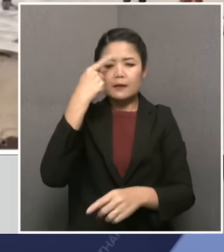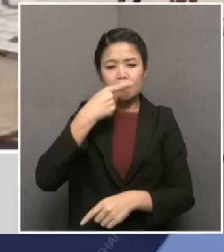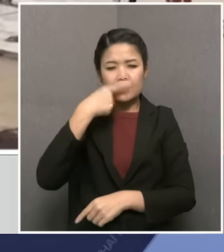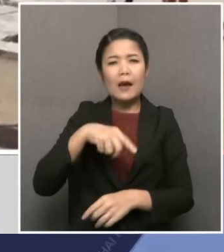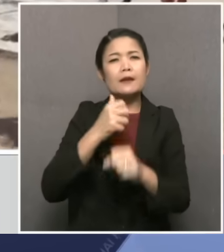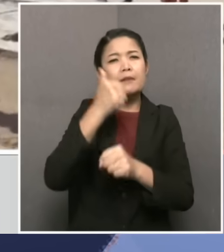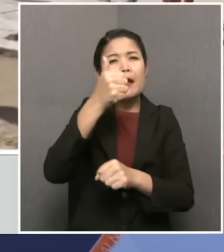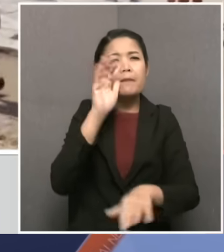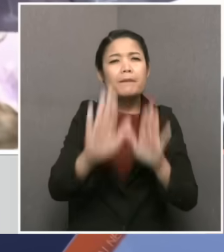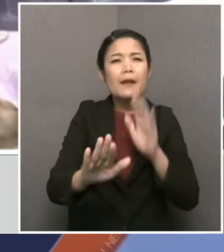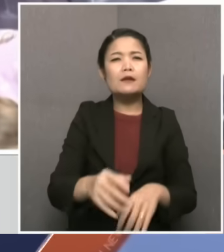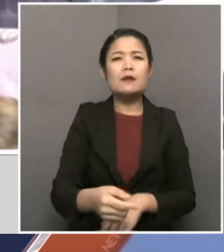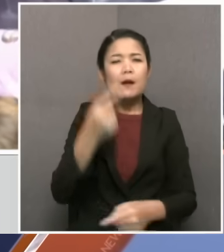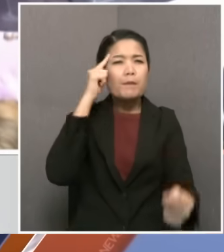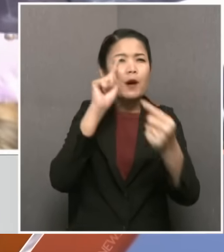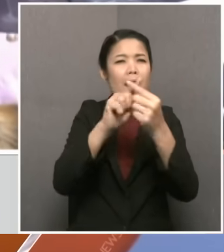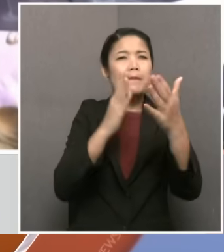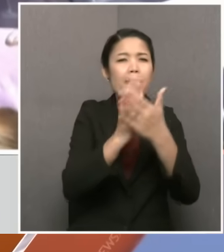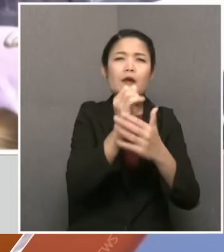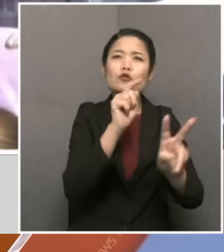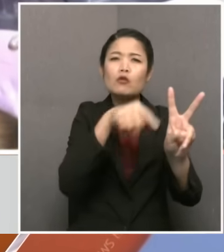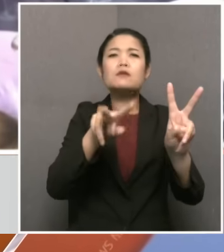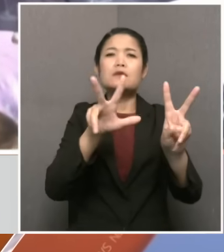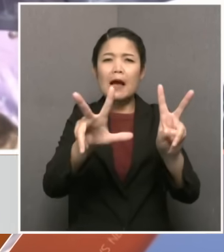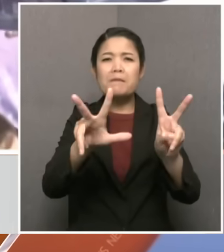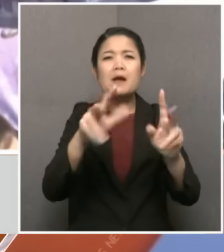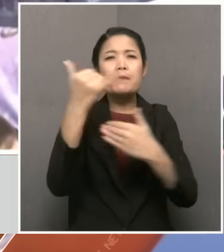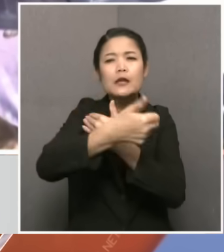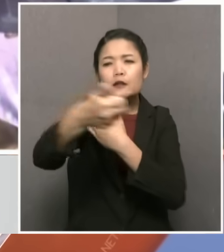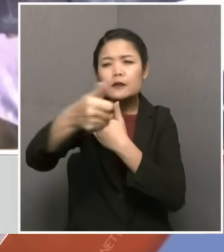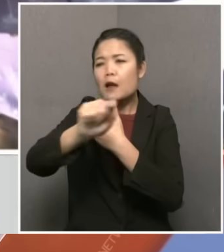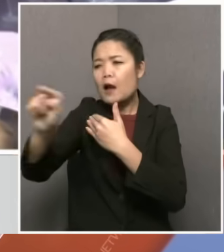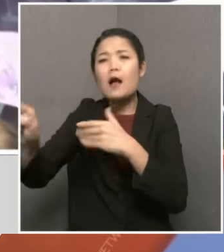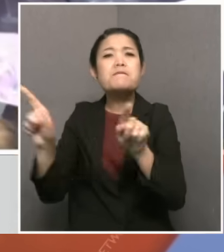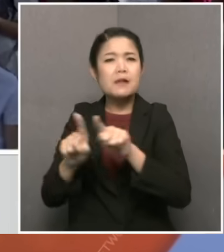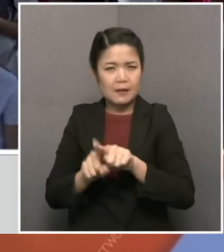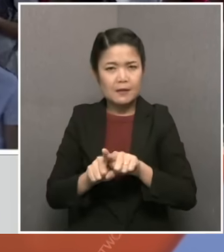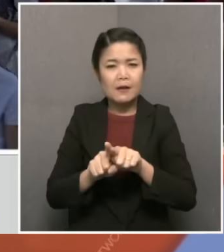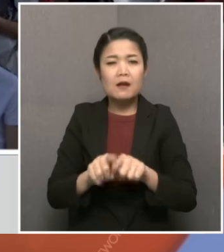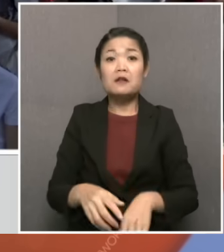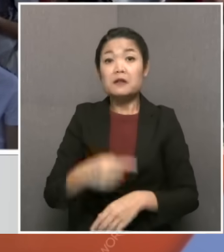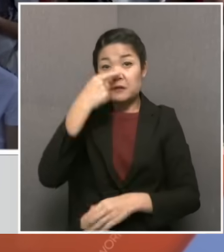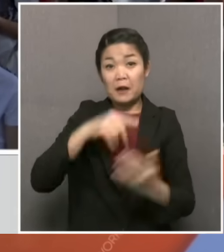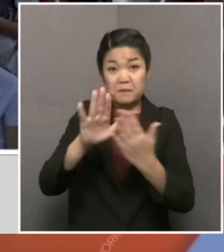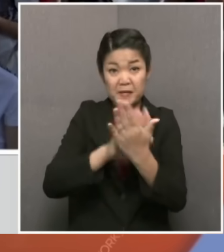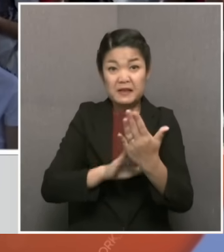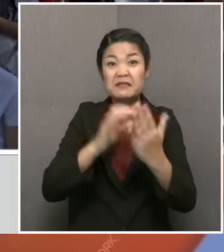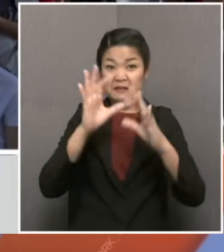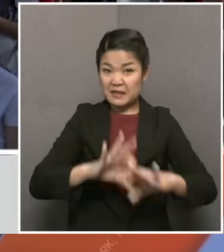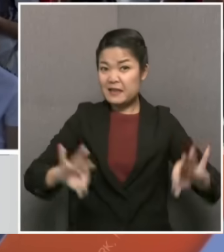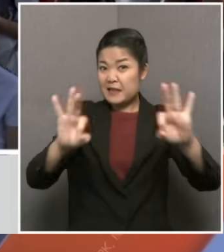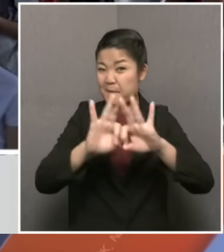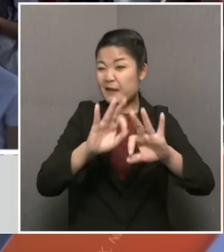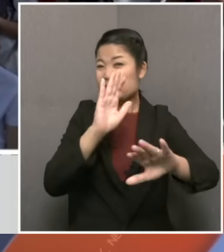ะครับมันเหมือนกันหมดแหละเพราะฉะนั้นข้อเสนอของประเทศไทยเนี่ยผมคิดว่าเราต้องเน้นย้ำวิทยาศาสตร์ในการเข้าจ